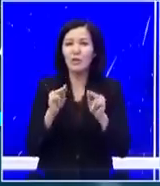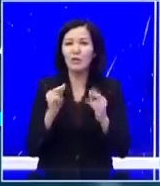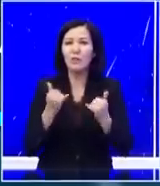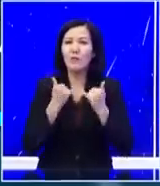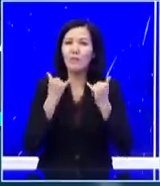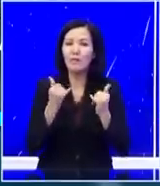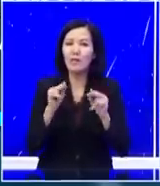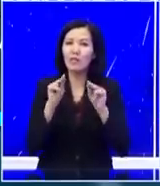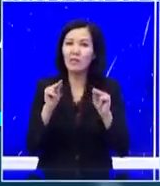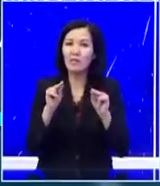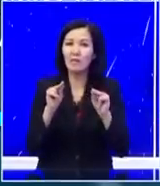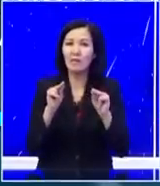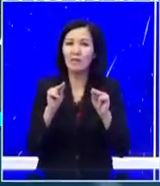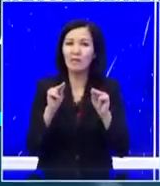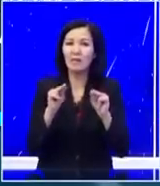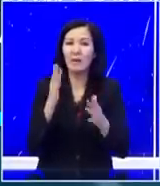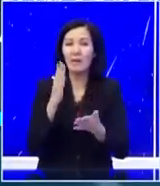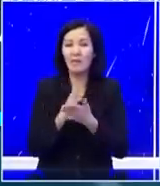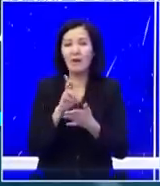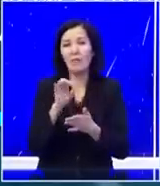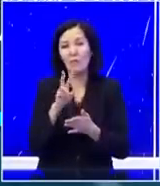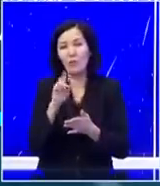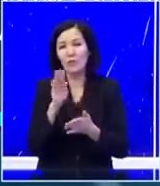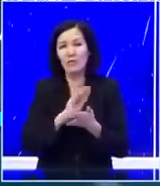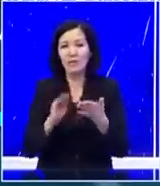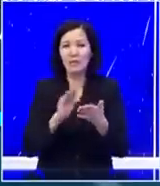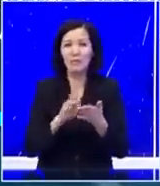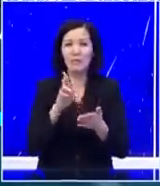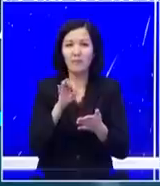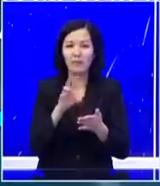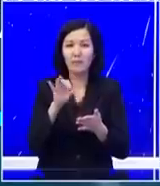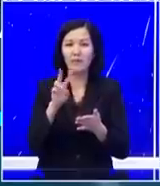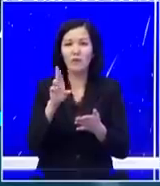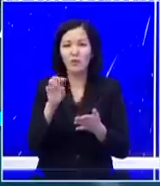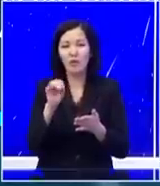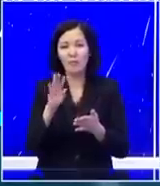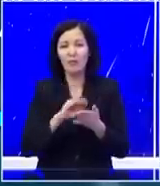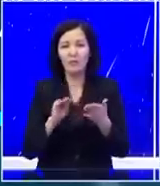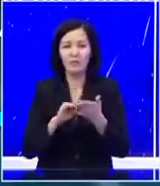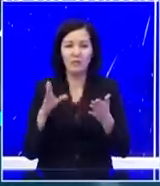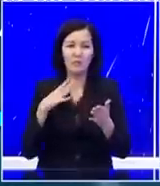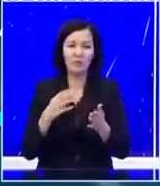құрметтей білейікші дегім келеді. Бар болыңыздар. Бейсен Құранбек.